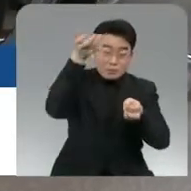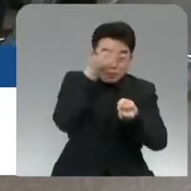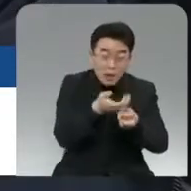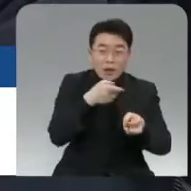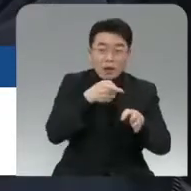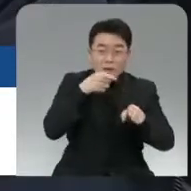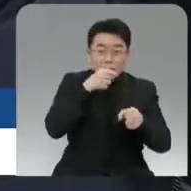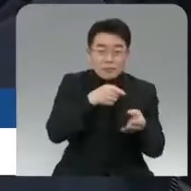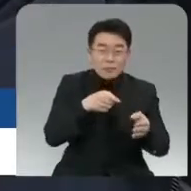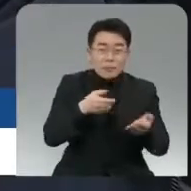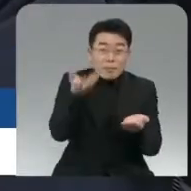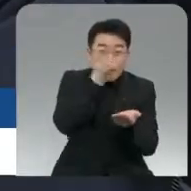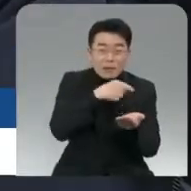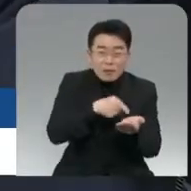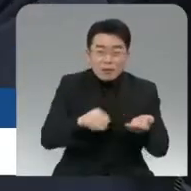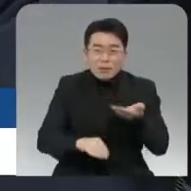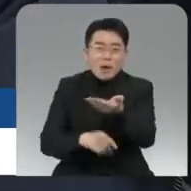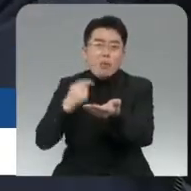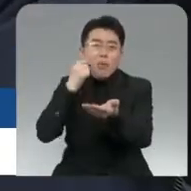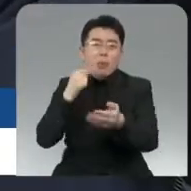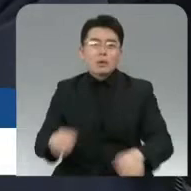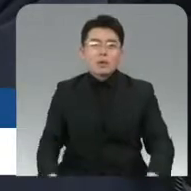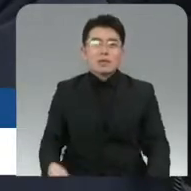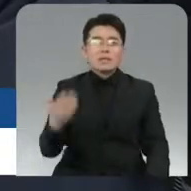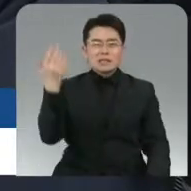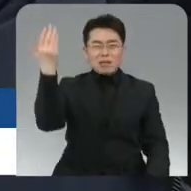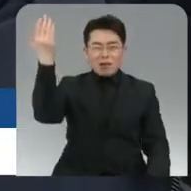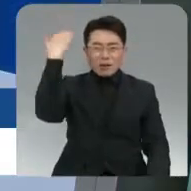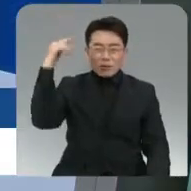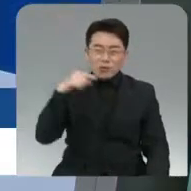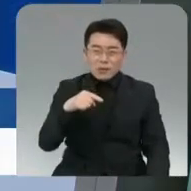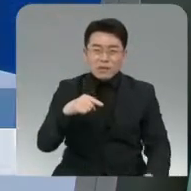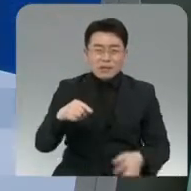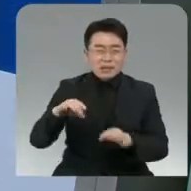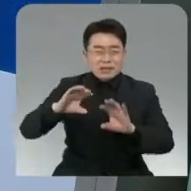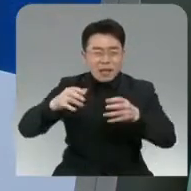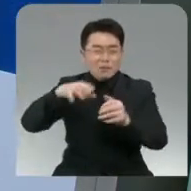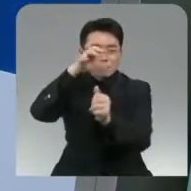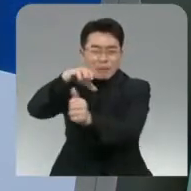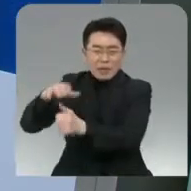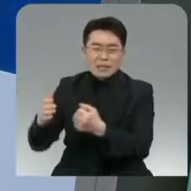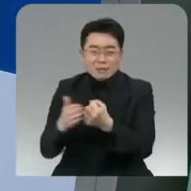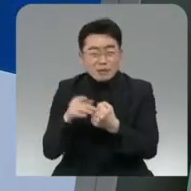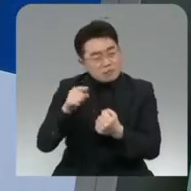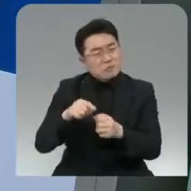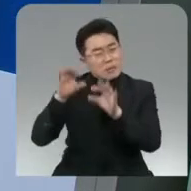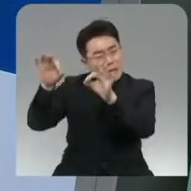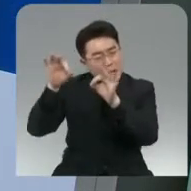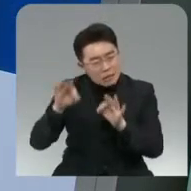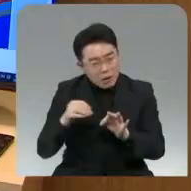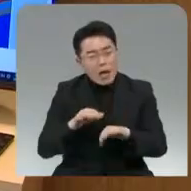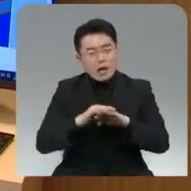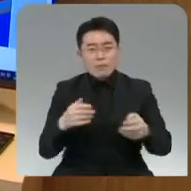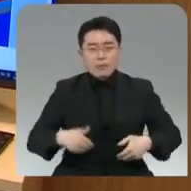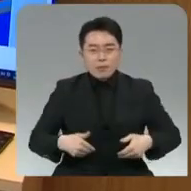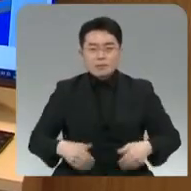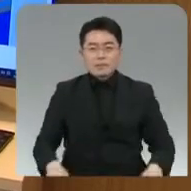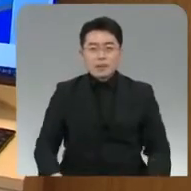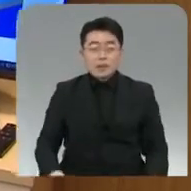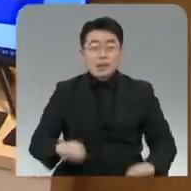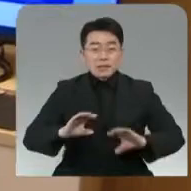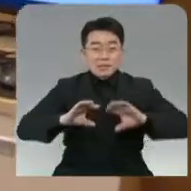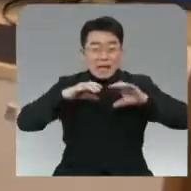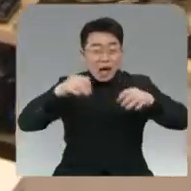товар в турцию они в украину поскольку украинский порт заблокирован доставка товаров из турции сухопутным путем